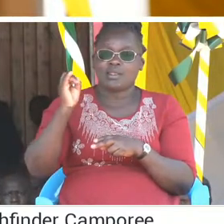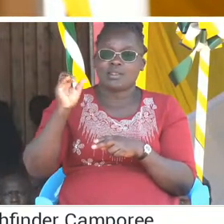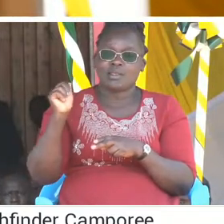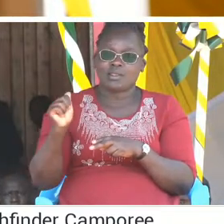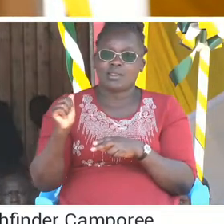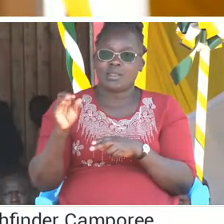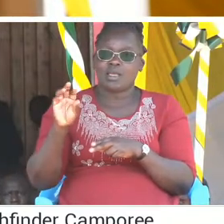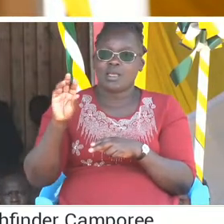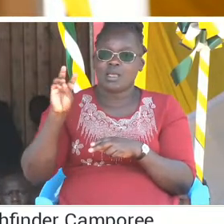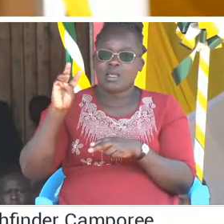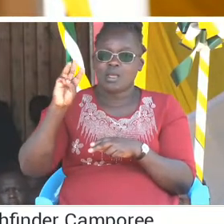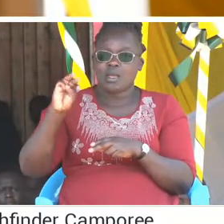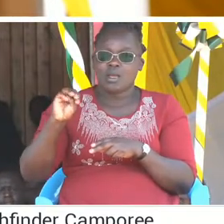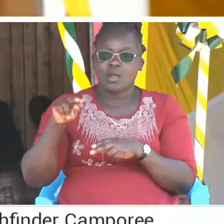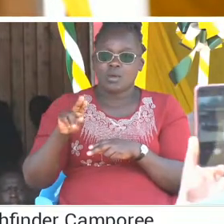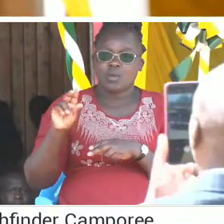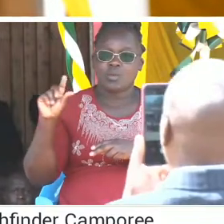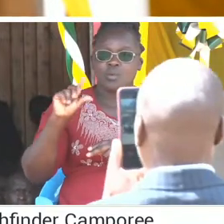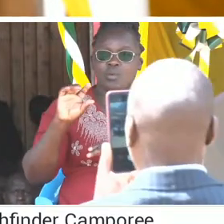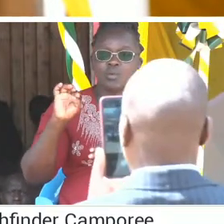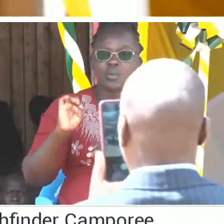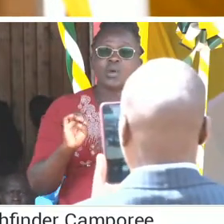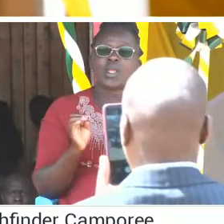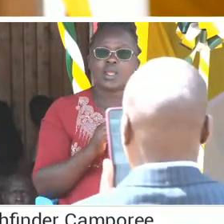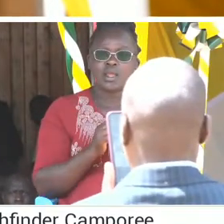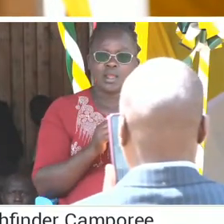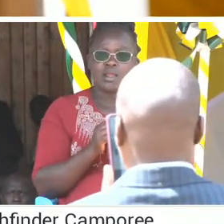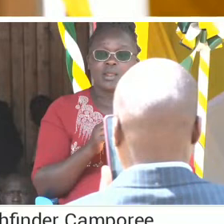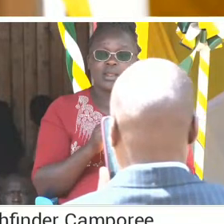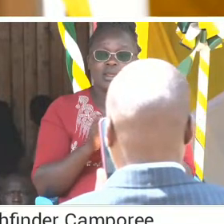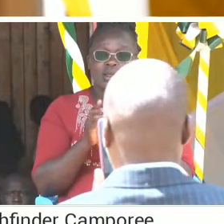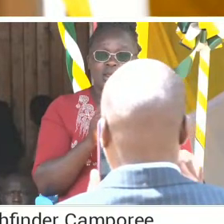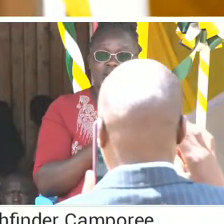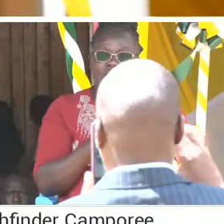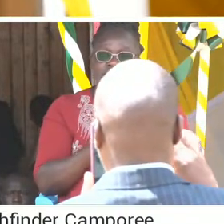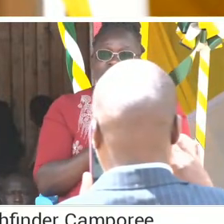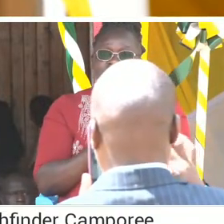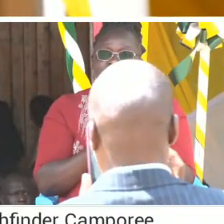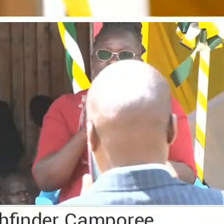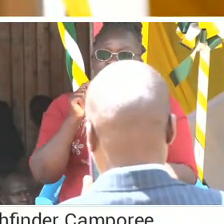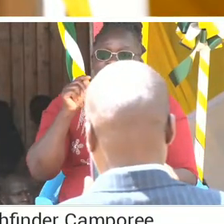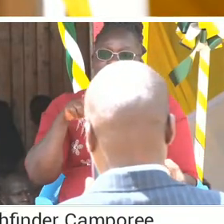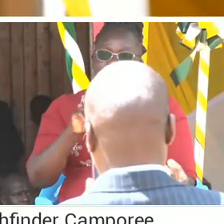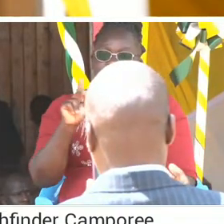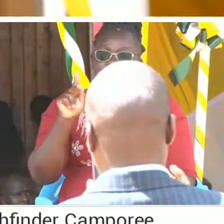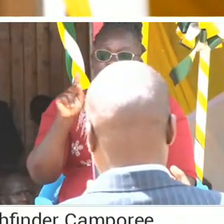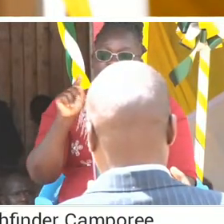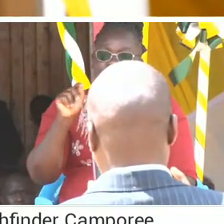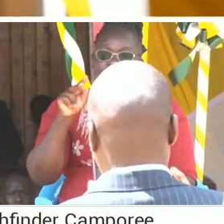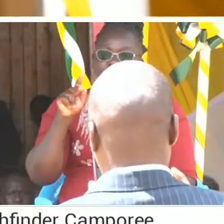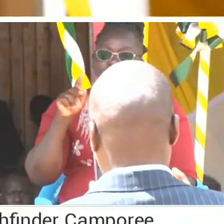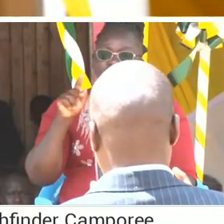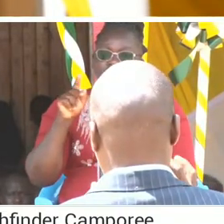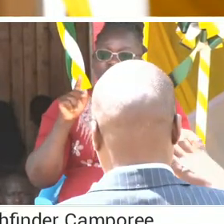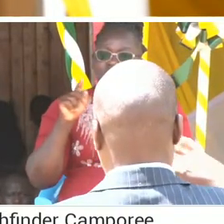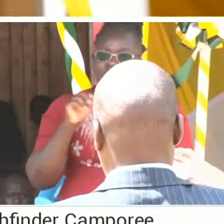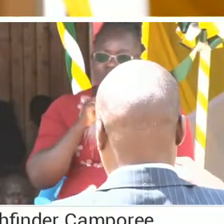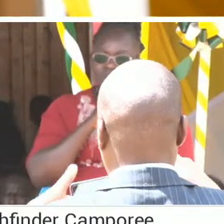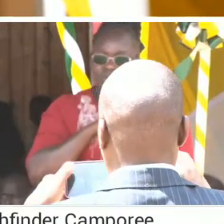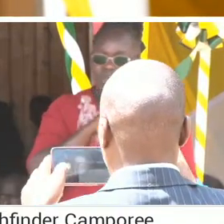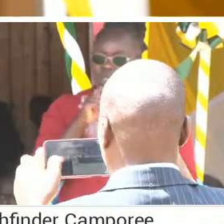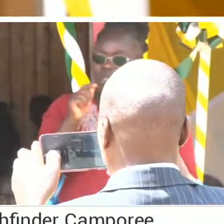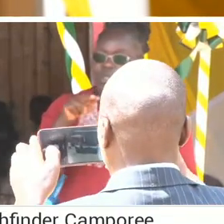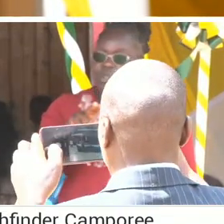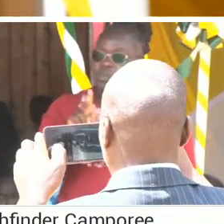hilo, district yangu ni ile ya Tuktuk, na niko na furaha kufika hapa siku ya leo. Na kuna mambo ambayo yamesemwa